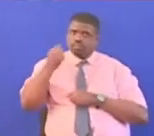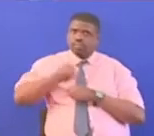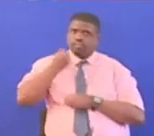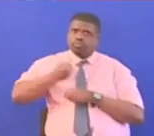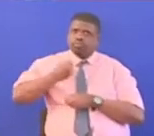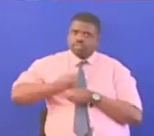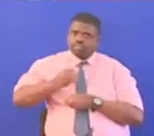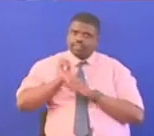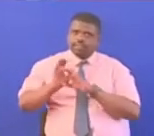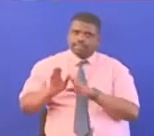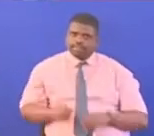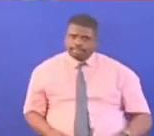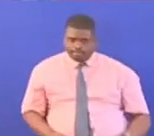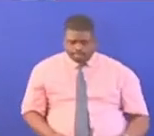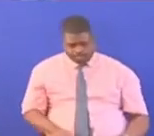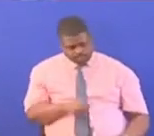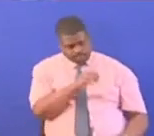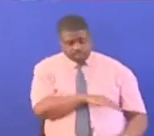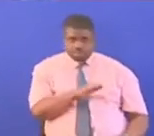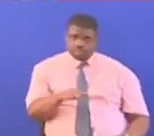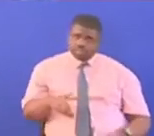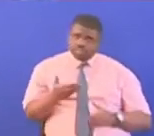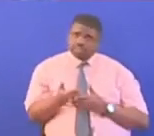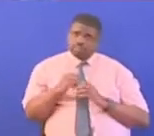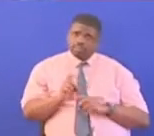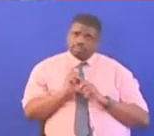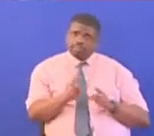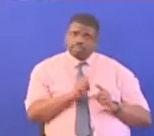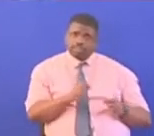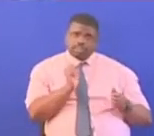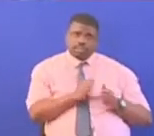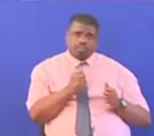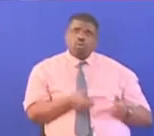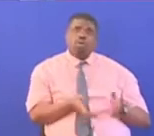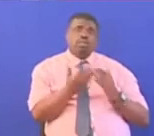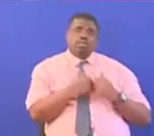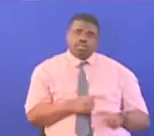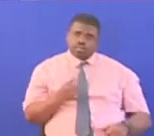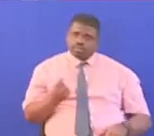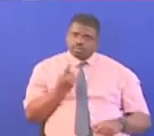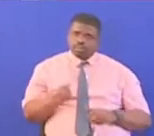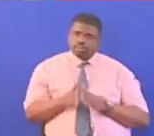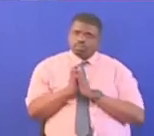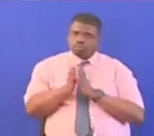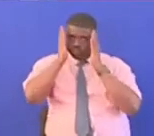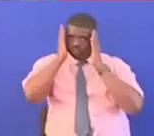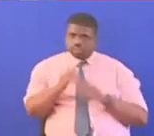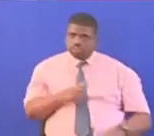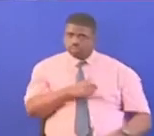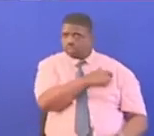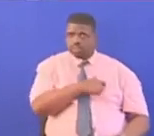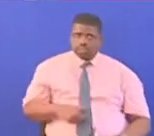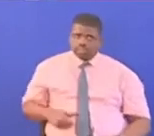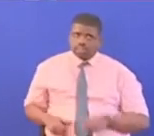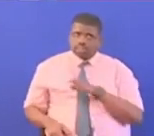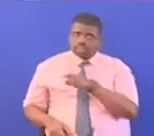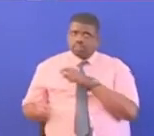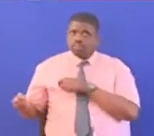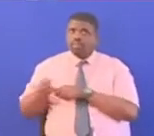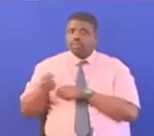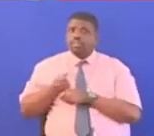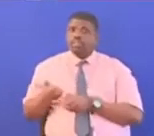zao. Kwa sababu ya mazingira na sababu mbalimbali, jambo hili halikuwezekana. Kipekee tumshukuru sana Mheshimiwa Rais kwa hiki kilichotoka kufanyika